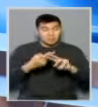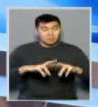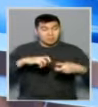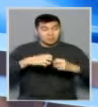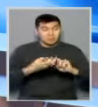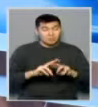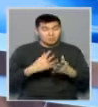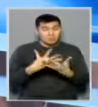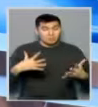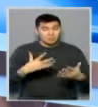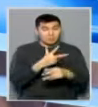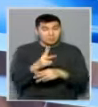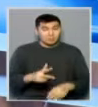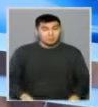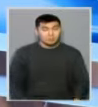тілші бейнематериалында.